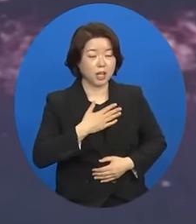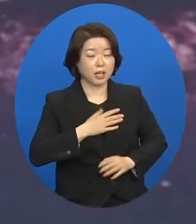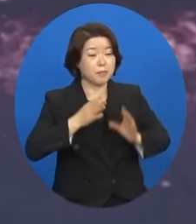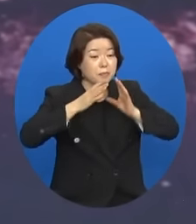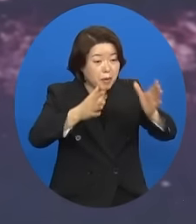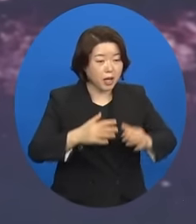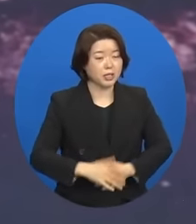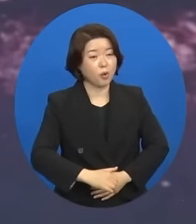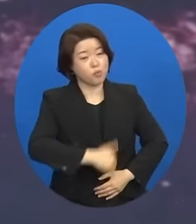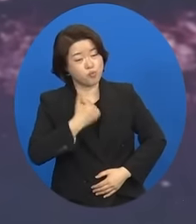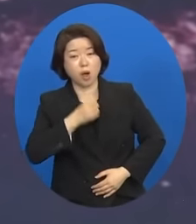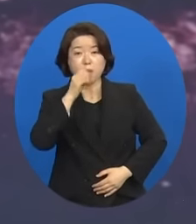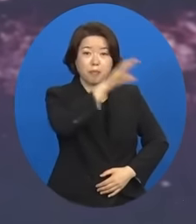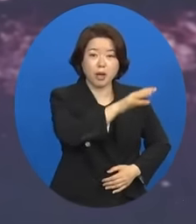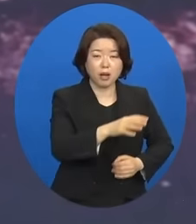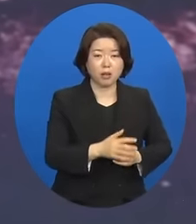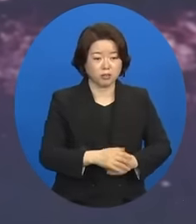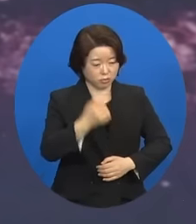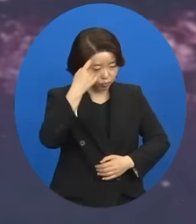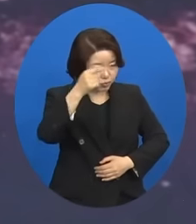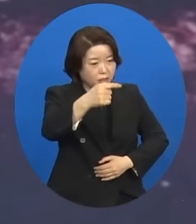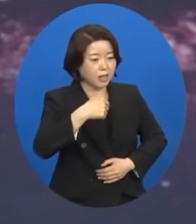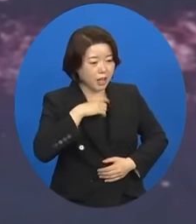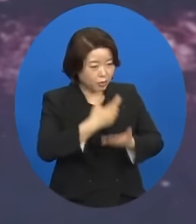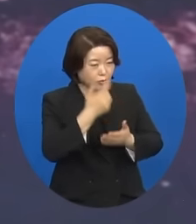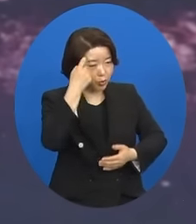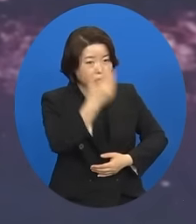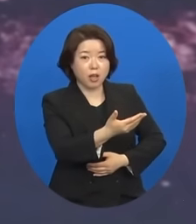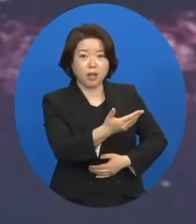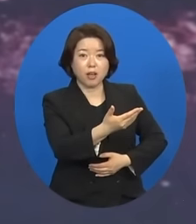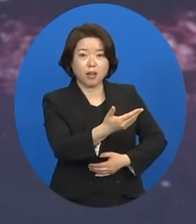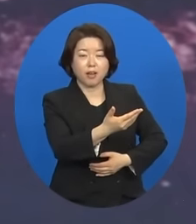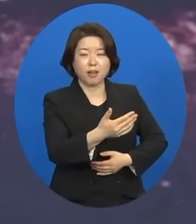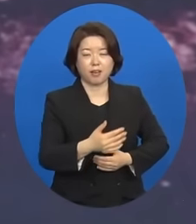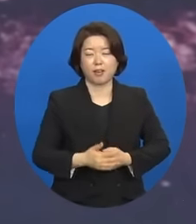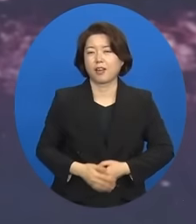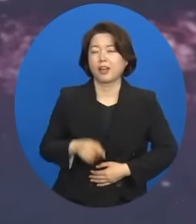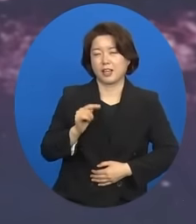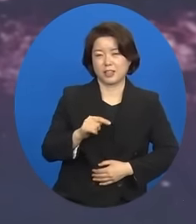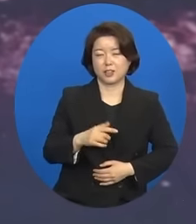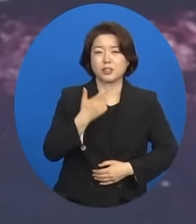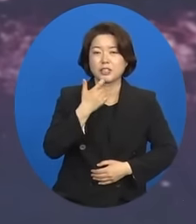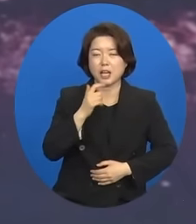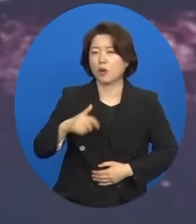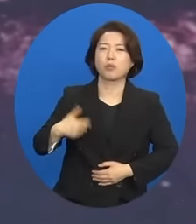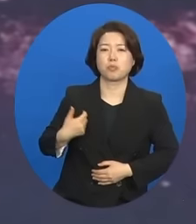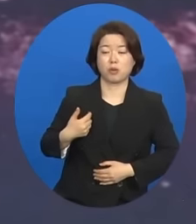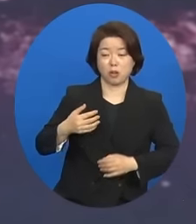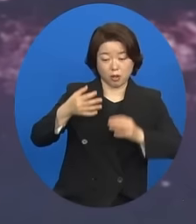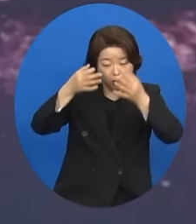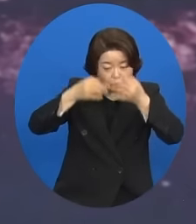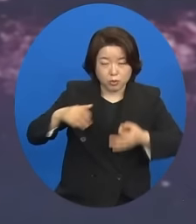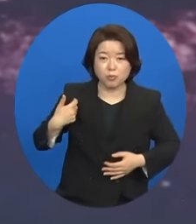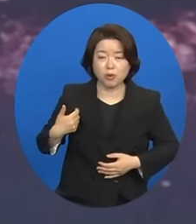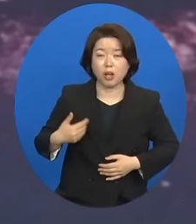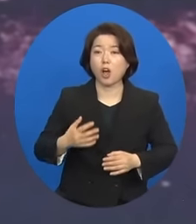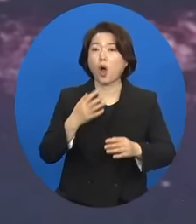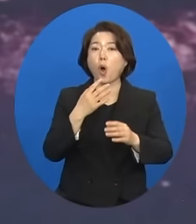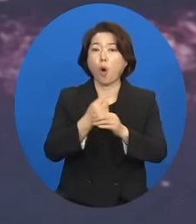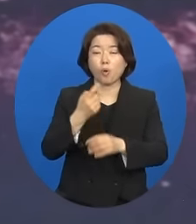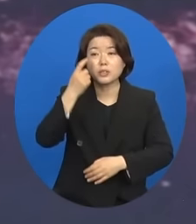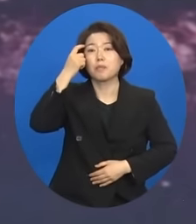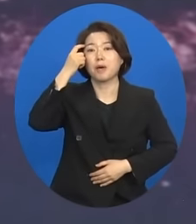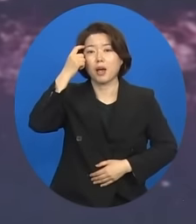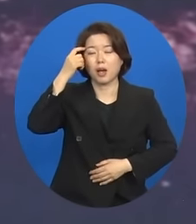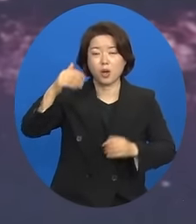당하자 화를내는 거야 왜 속이냐 이거예요 근데 이것은 야곱을 알지 못해요 언제 이걸 깨닫게 되는 거예요